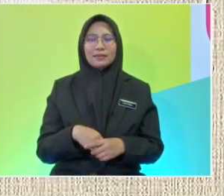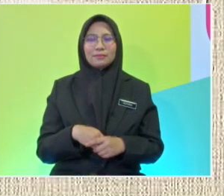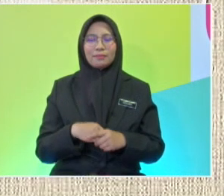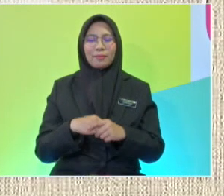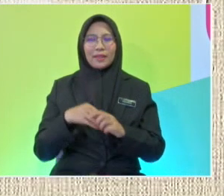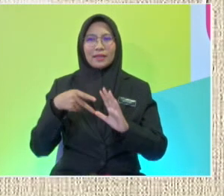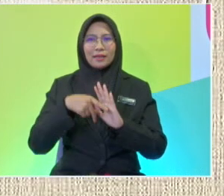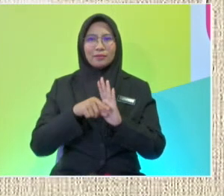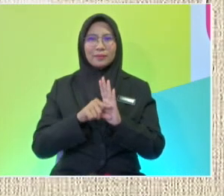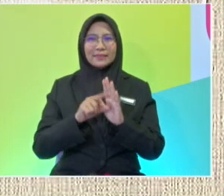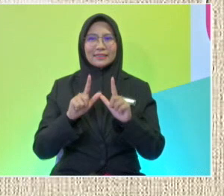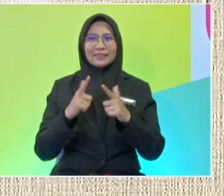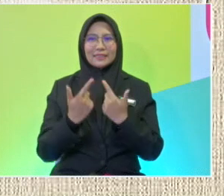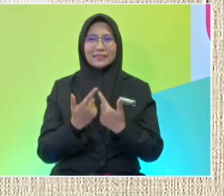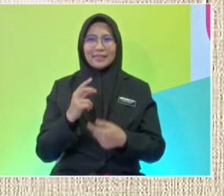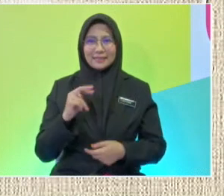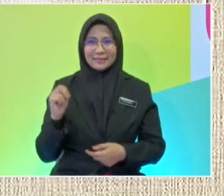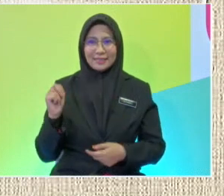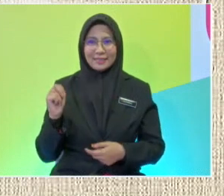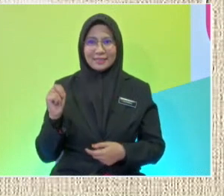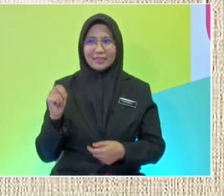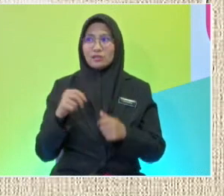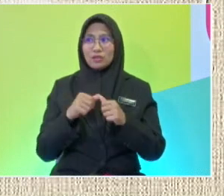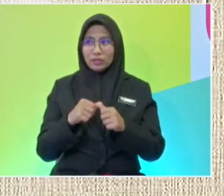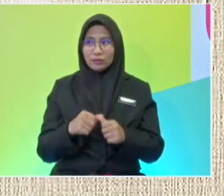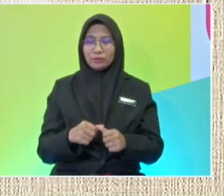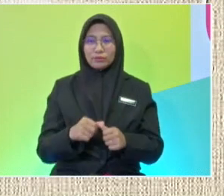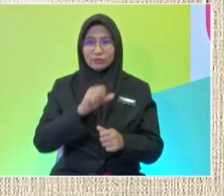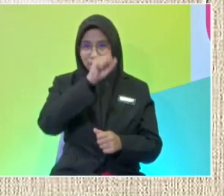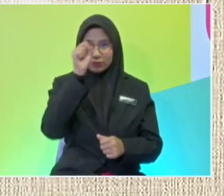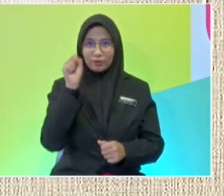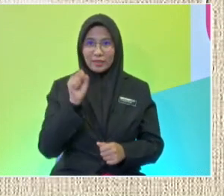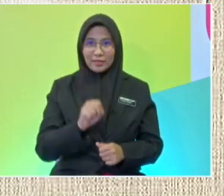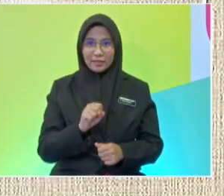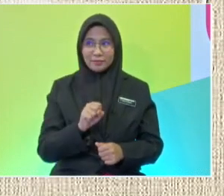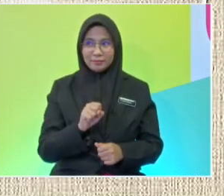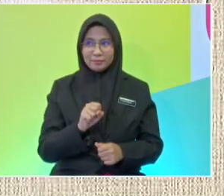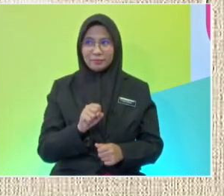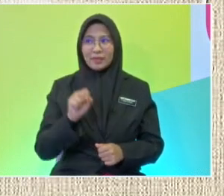mengelaskan mengikuti soalnya yang diberi perkakasan komputer